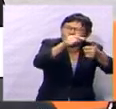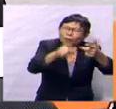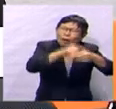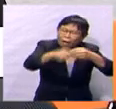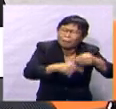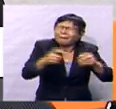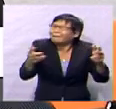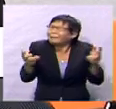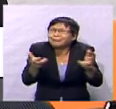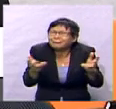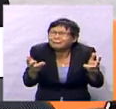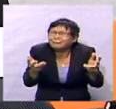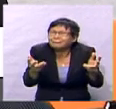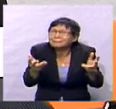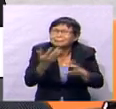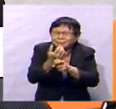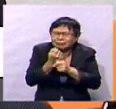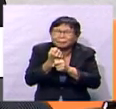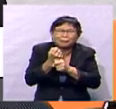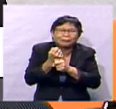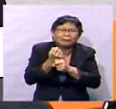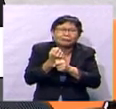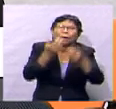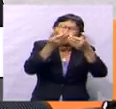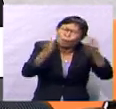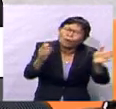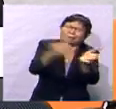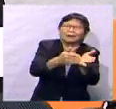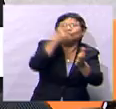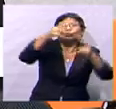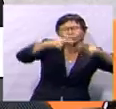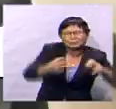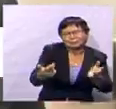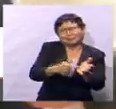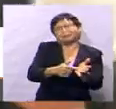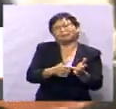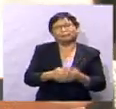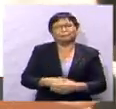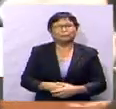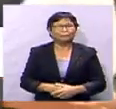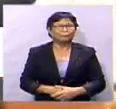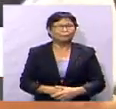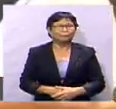isu bagaimana perkara ini dapat dibuka semula untuk disiasat semula.